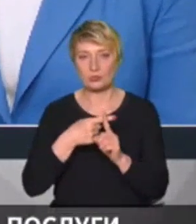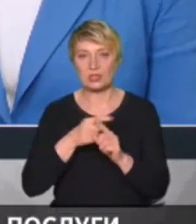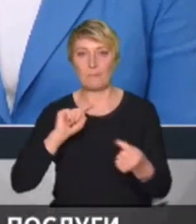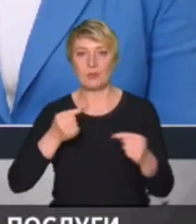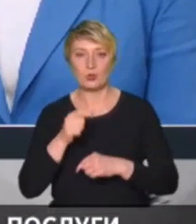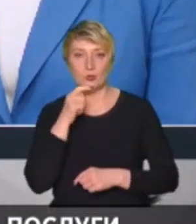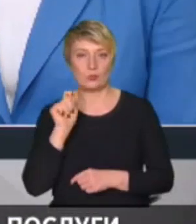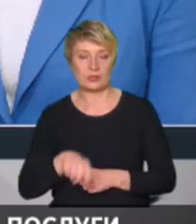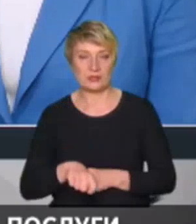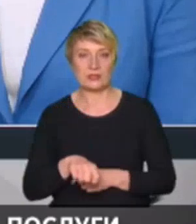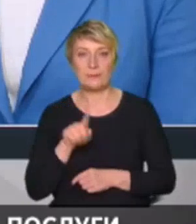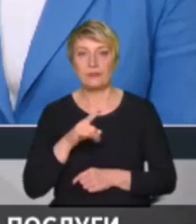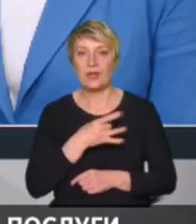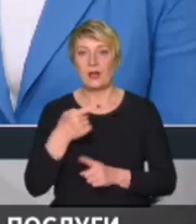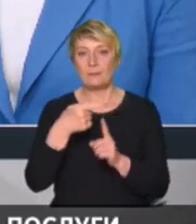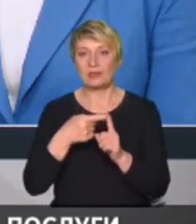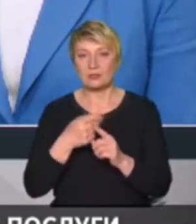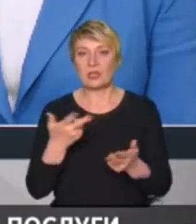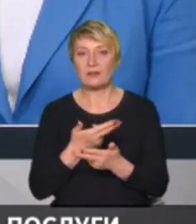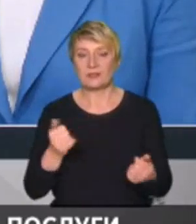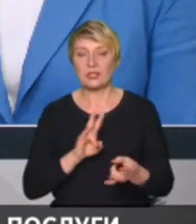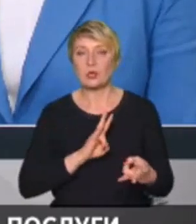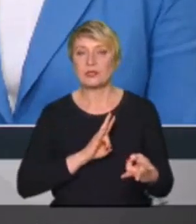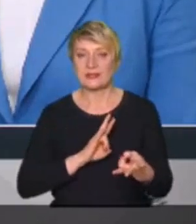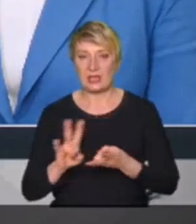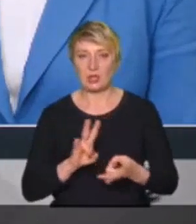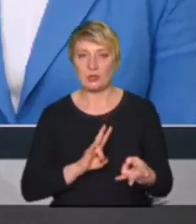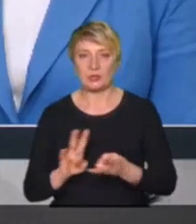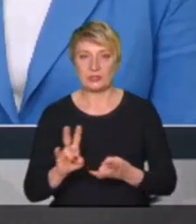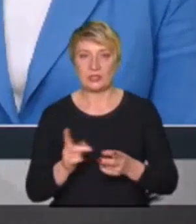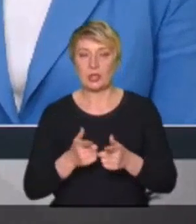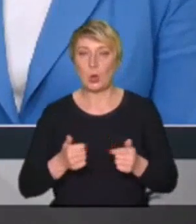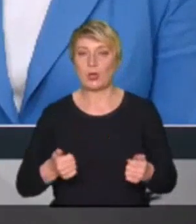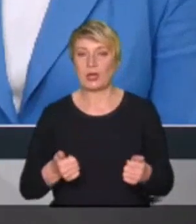«Нєхту» в Білорусі визнали, до слова, теж терористичною організацією.